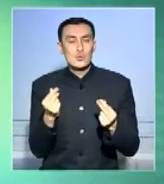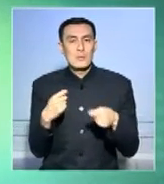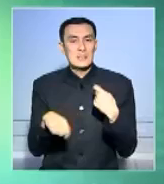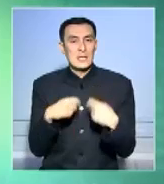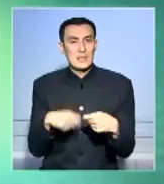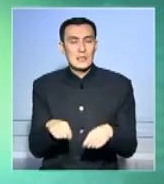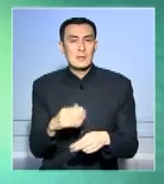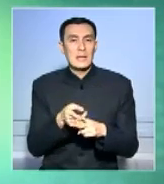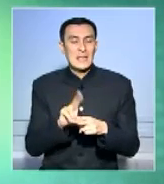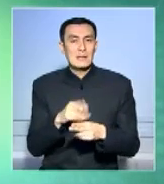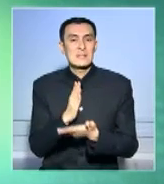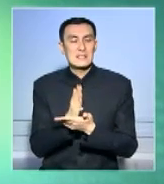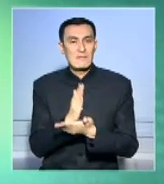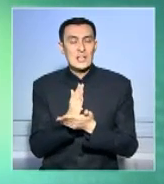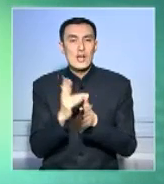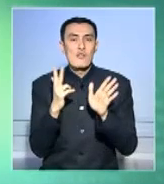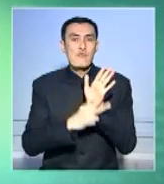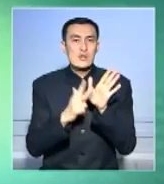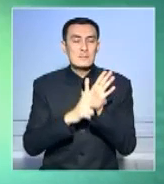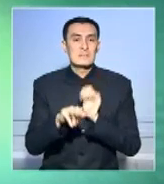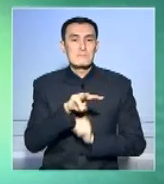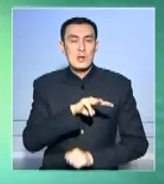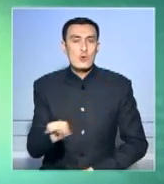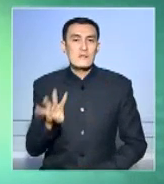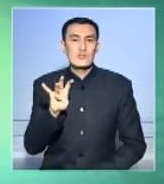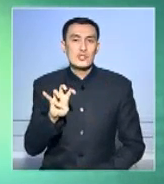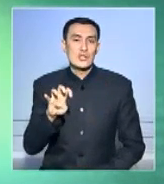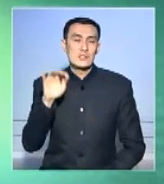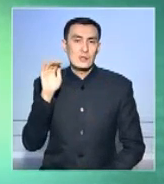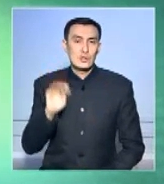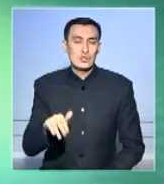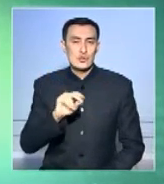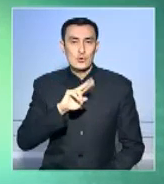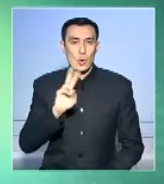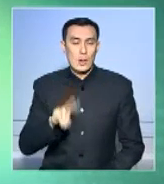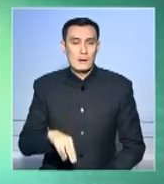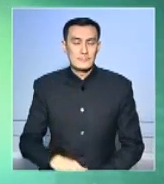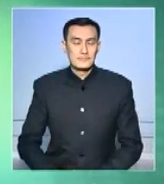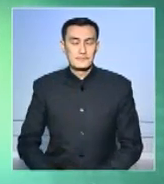сумма сделок при этом составила 80 миллионов 400 тысяч долларов.